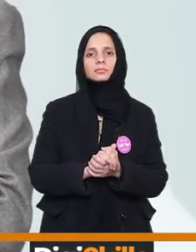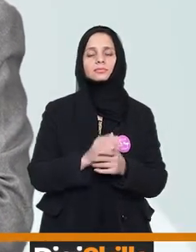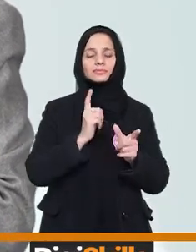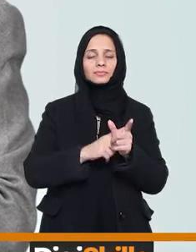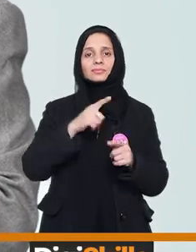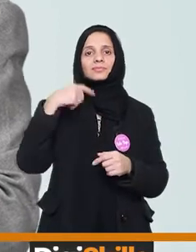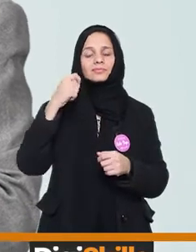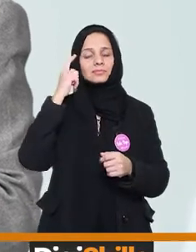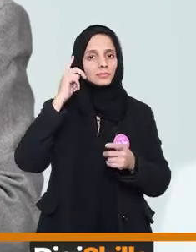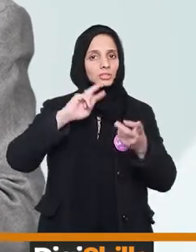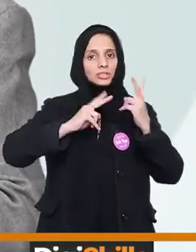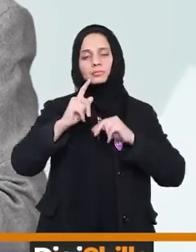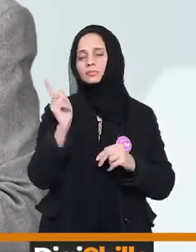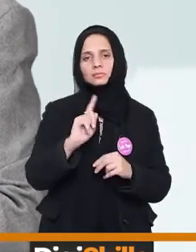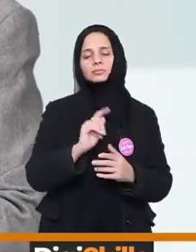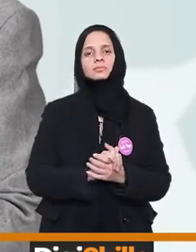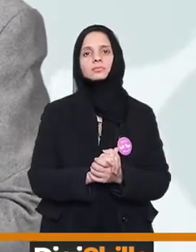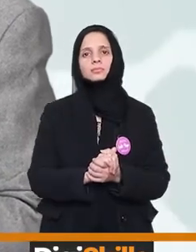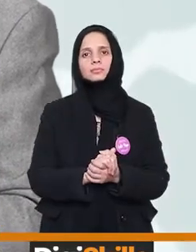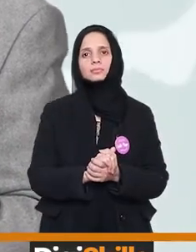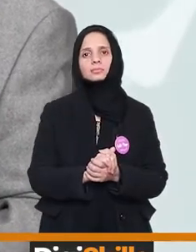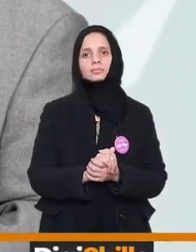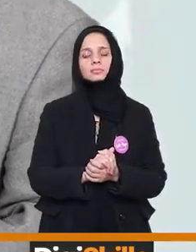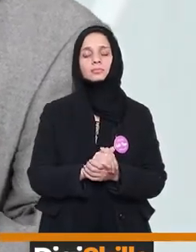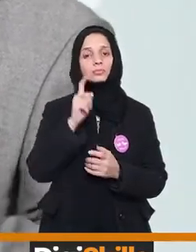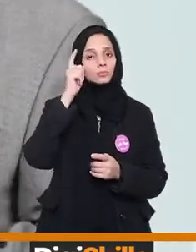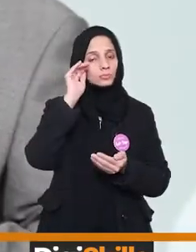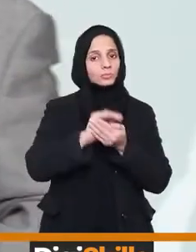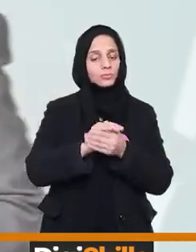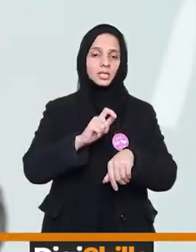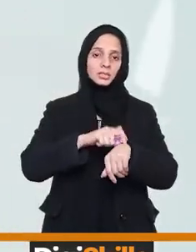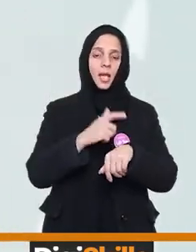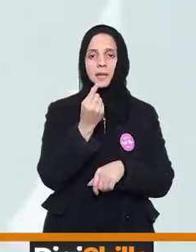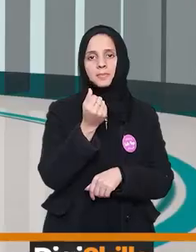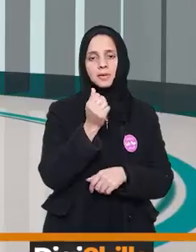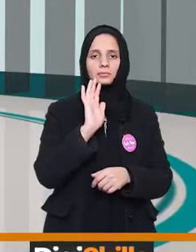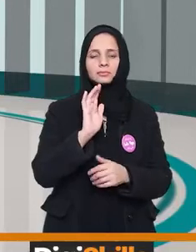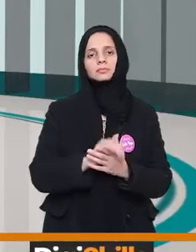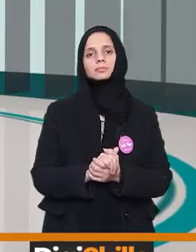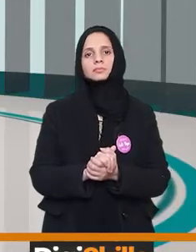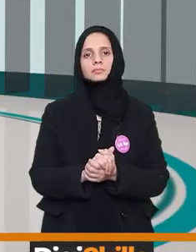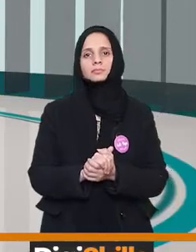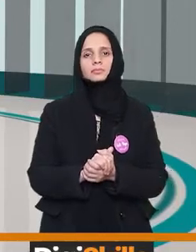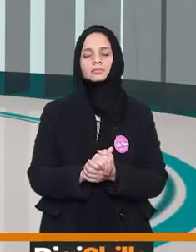which may make you lose your important time. Remember, time is money.